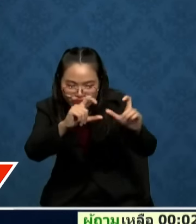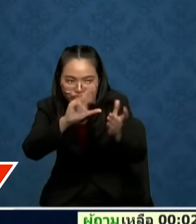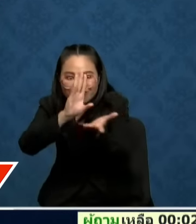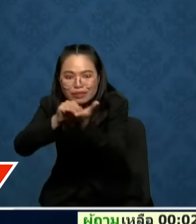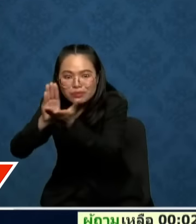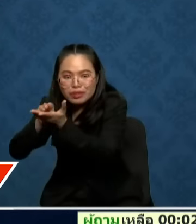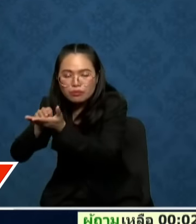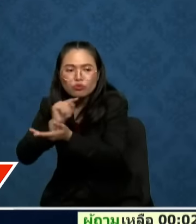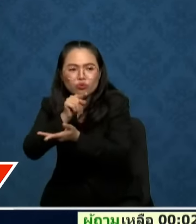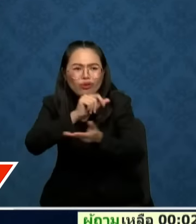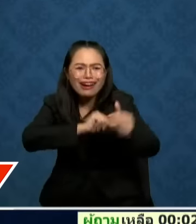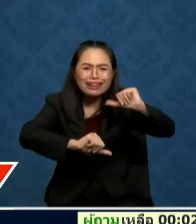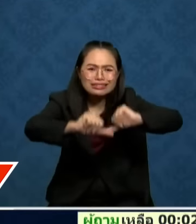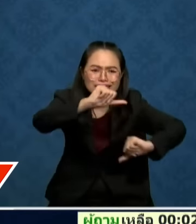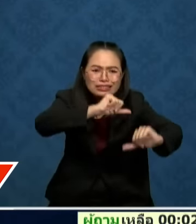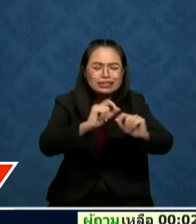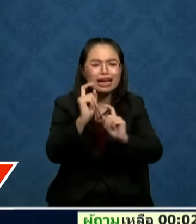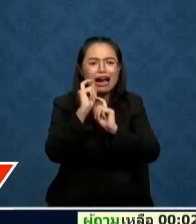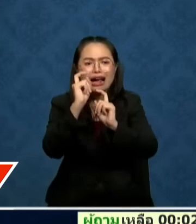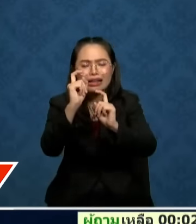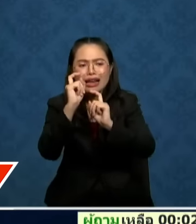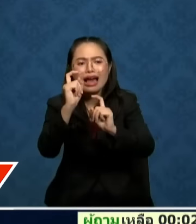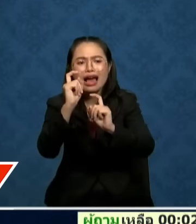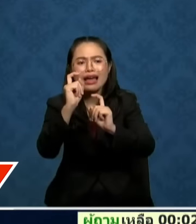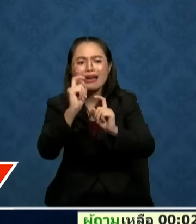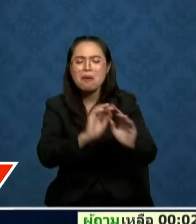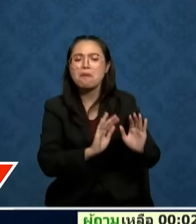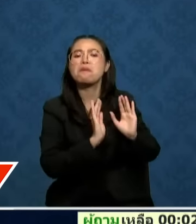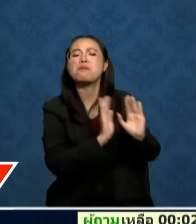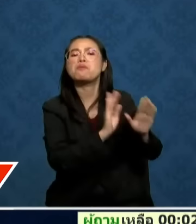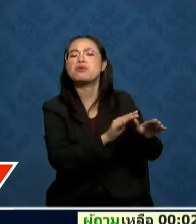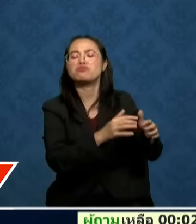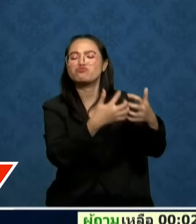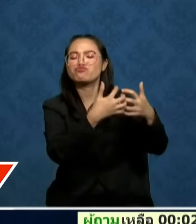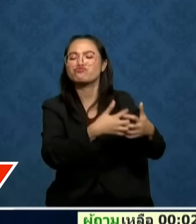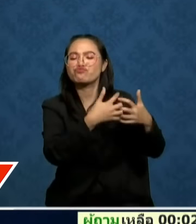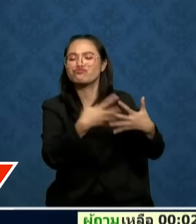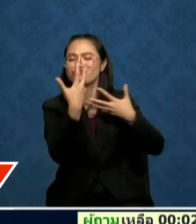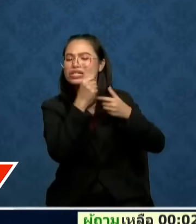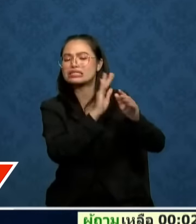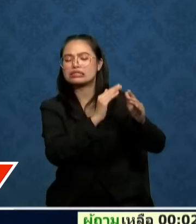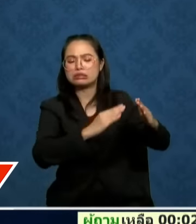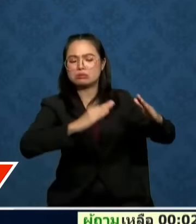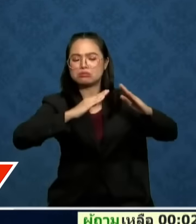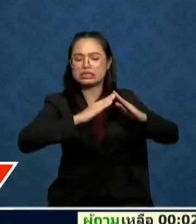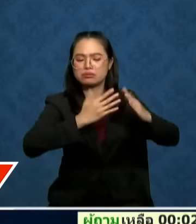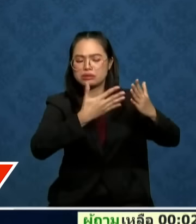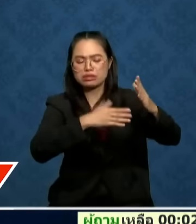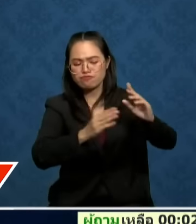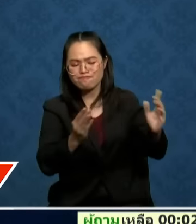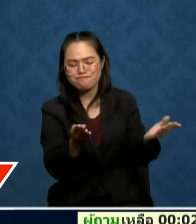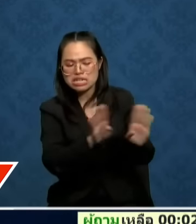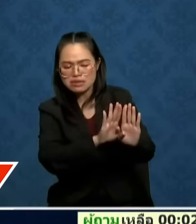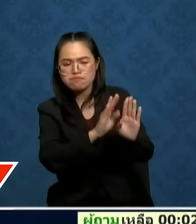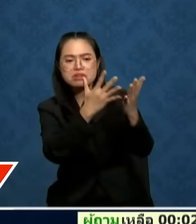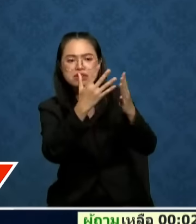อล์สารเคมีอันตรายไว้ในโรงงานแบบนี้ครับกองไว้อย่างนี้เลยเหมือนที่วินโปรเซสเล